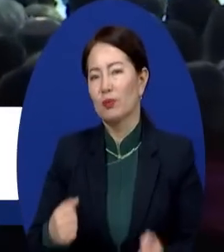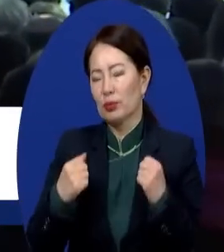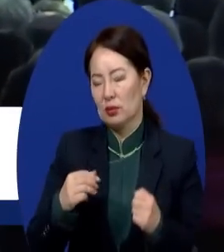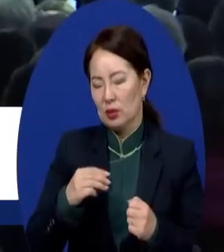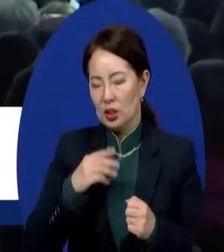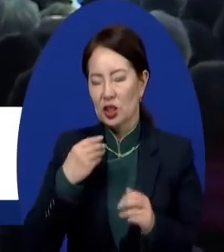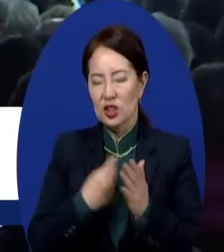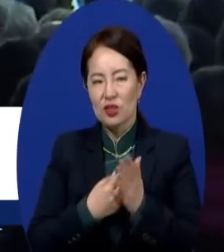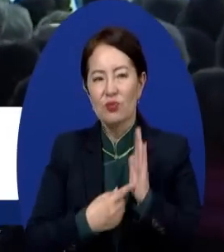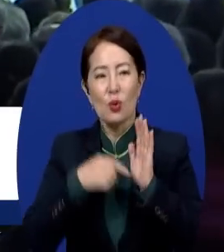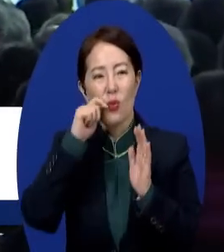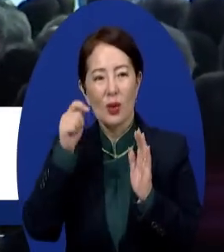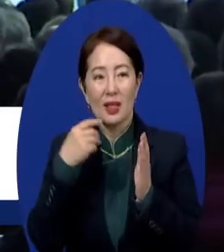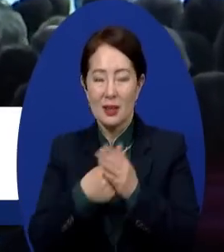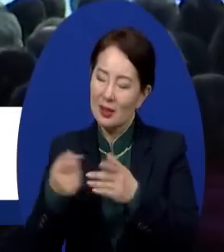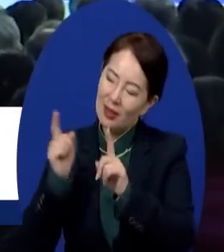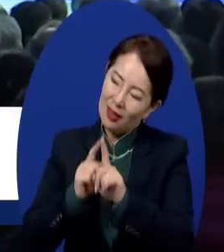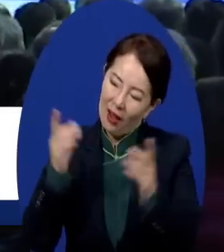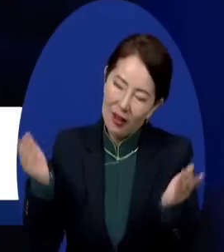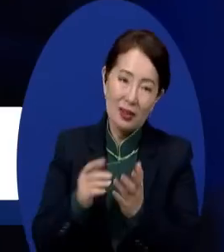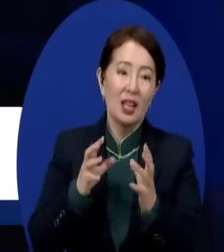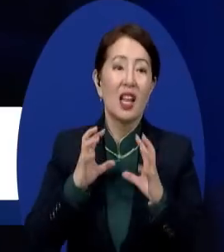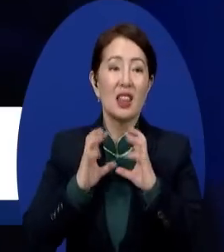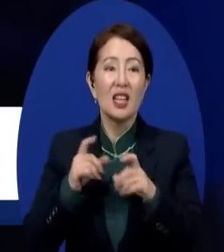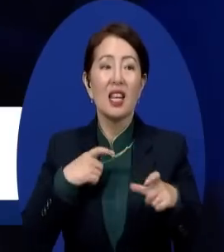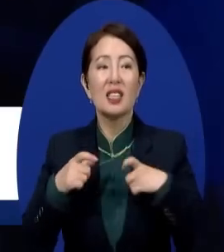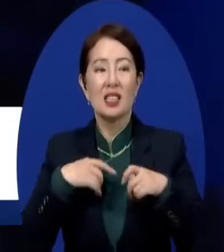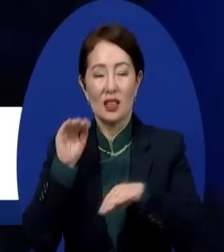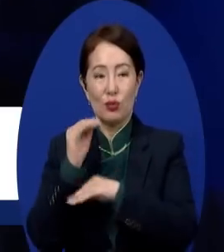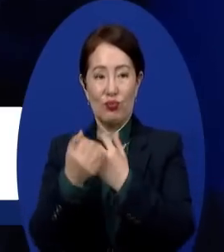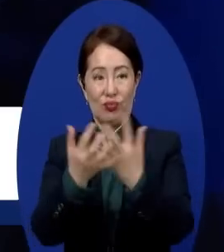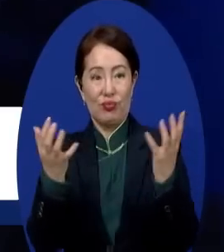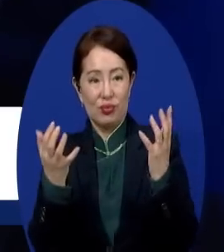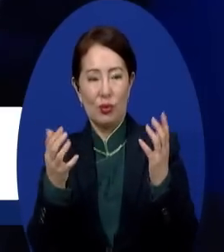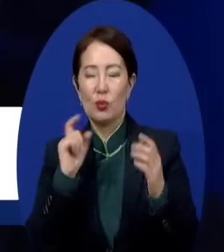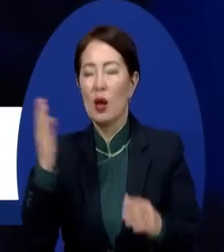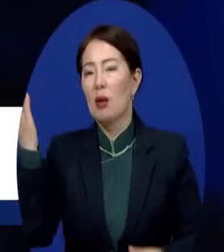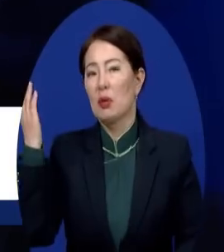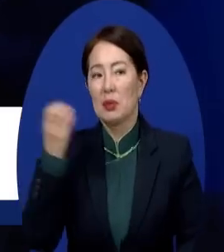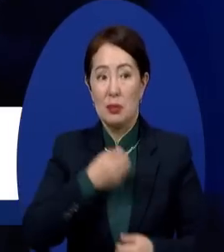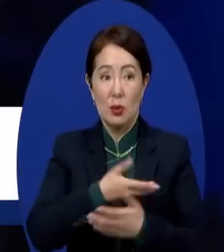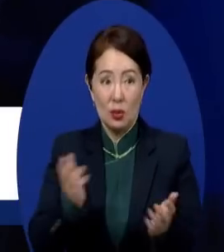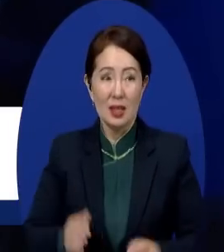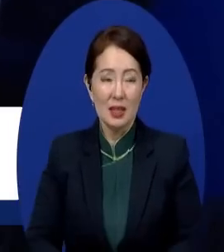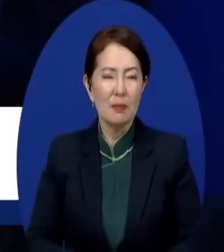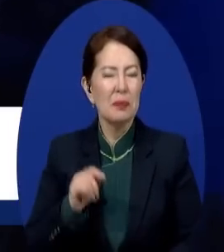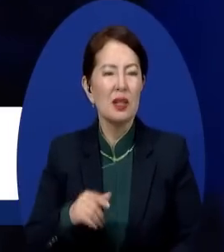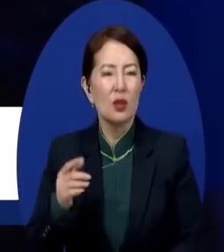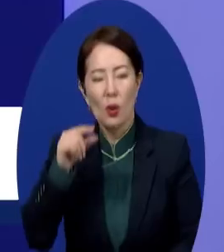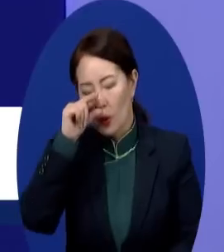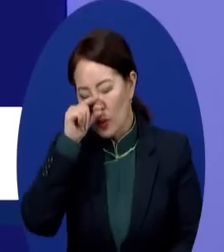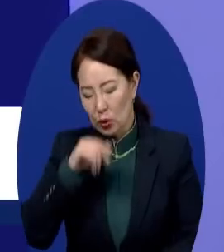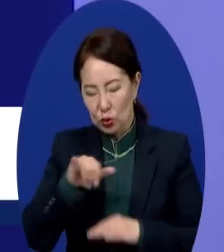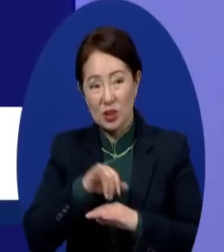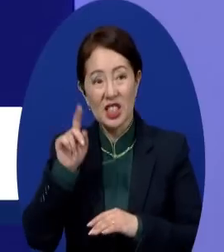тогтоосон Украины үлгэр жишээг дагахыг дэлхийн эдийн засгийн чуулганд өргөцсөн олон улсын эрх баригчдад хандаж уриалжээ. Энэ нь Оросыг